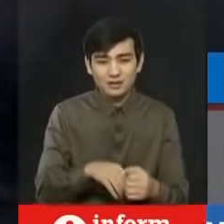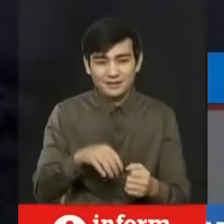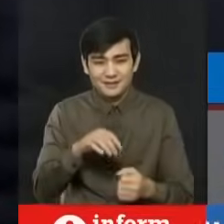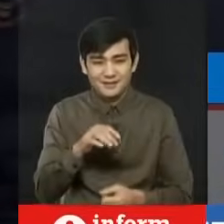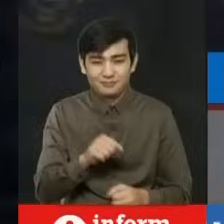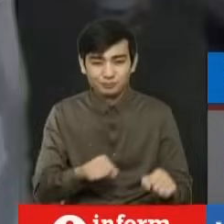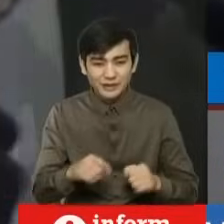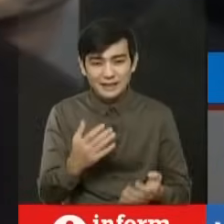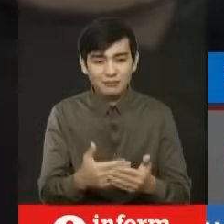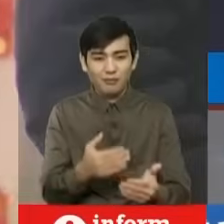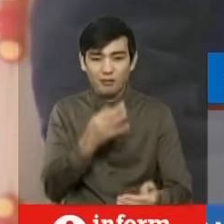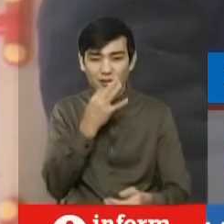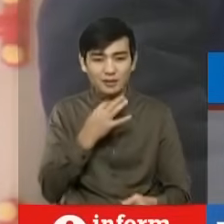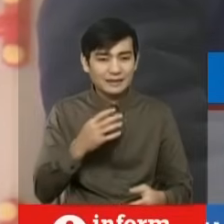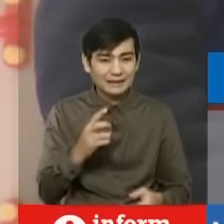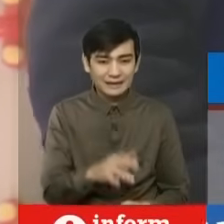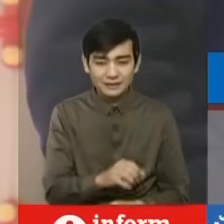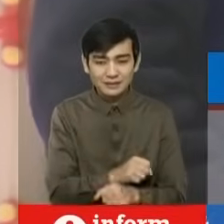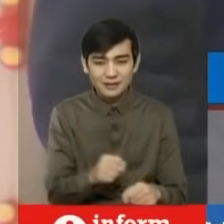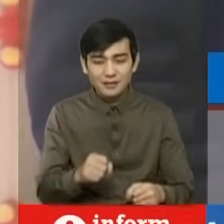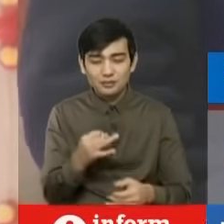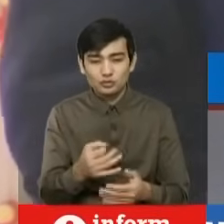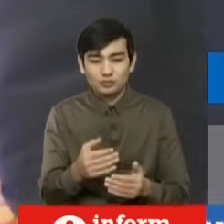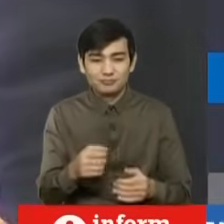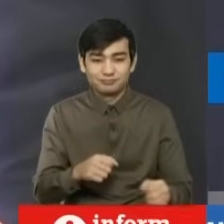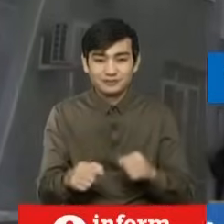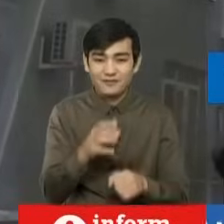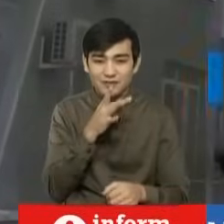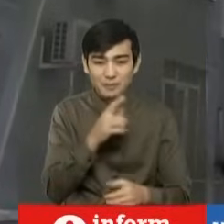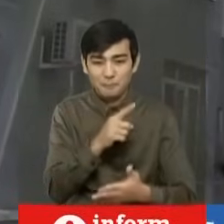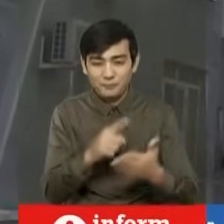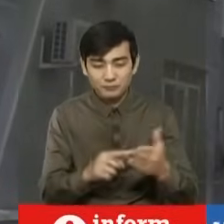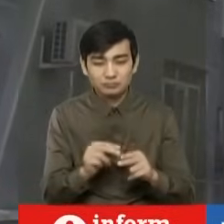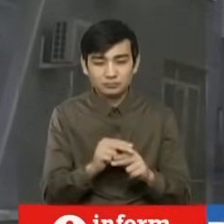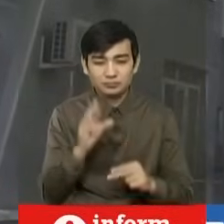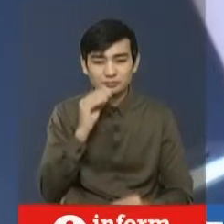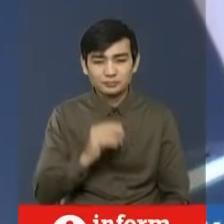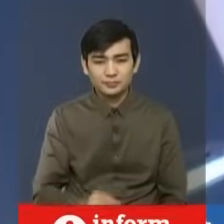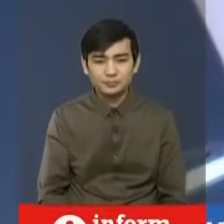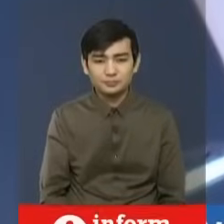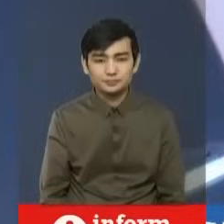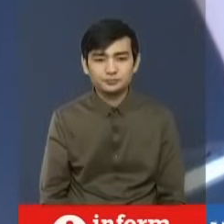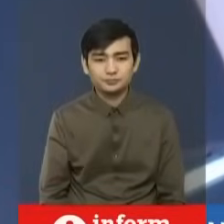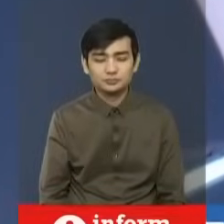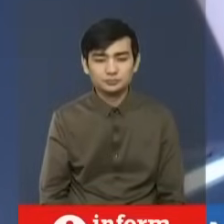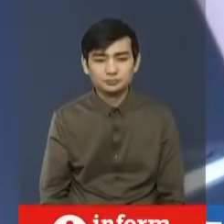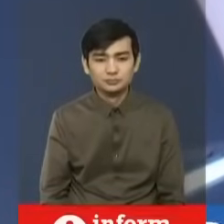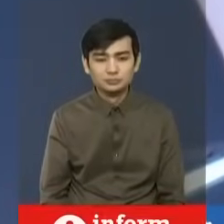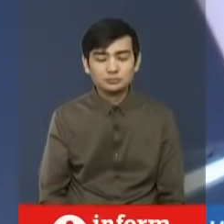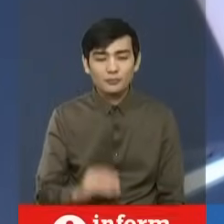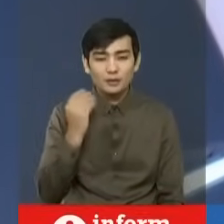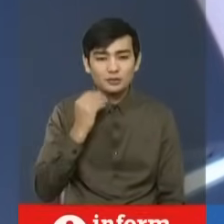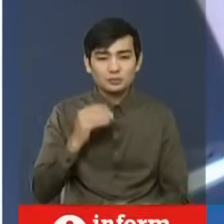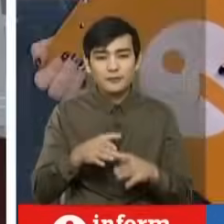до него как это будут делать Пока не ясно Дамир онита Влад Шишко информбюро в окту